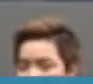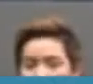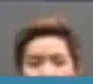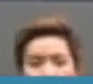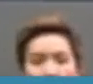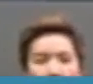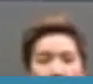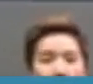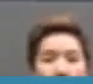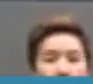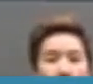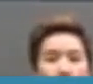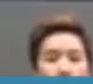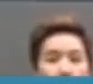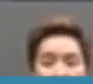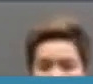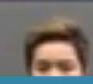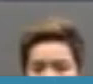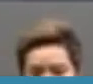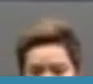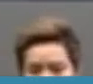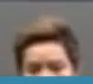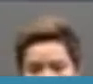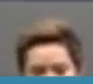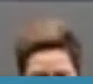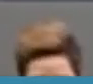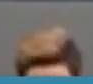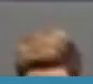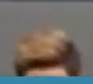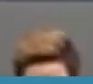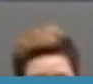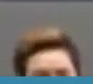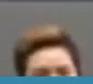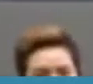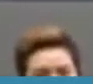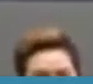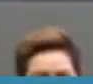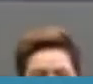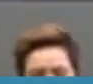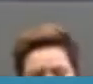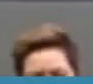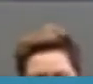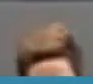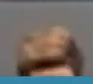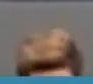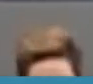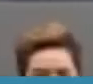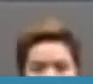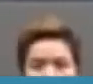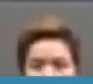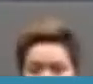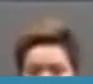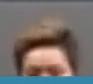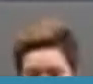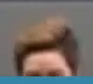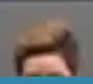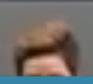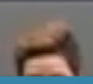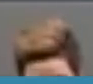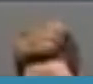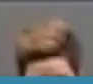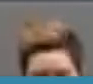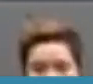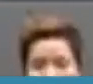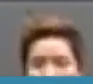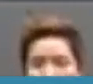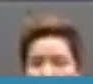พศาลประธานหอการค้าจังหวัดอุดรธานีกล่าวว่าในส่วนของจังหวัดอุดรธานีได้เสนอนายกรัฐมนตรีให้เร่งรัดการก่อสร้างรถไฟ